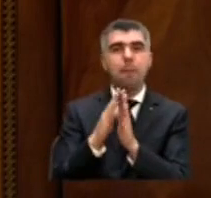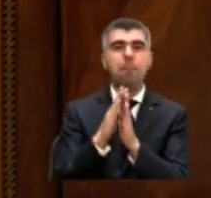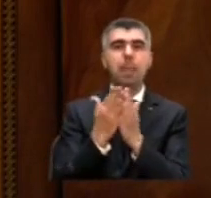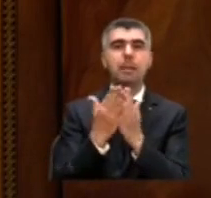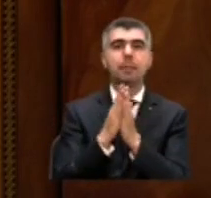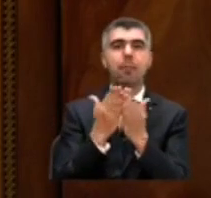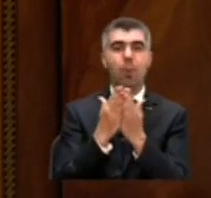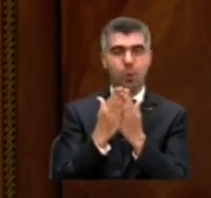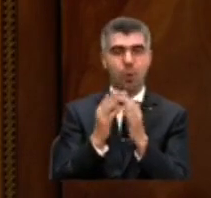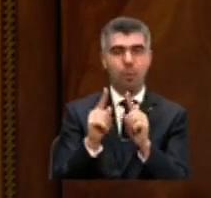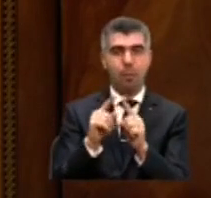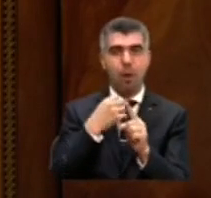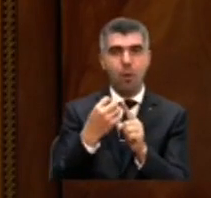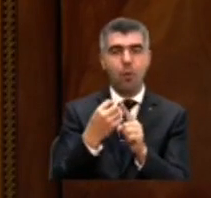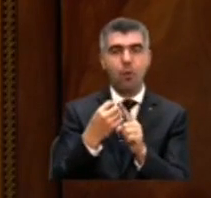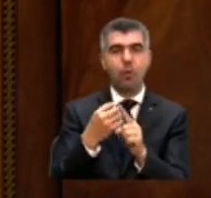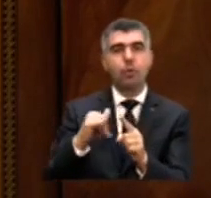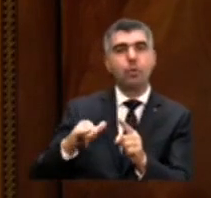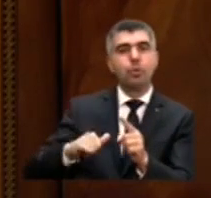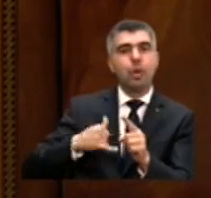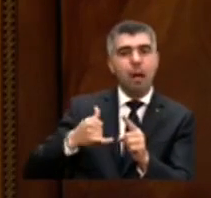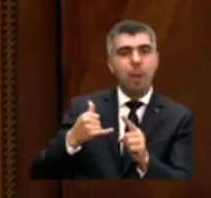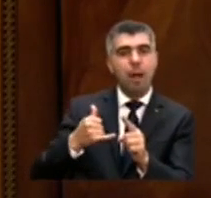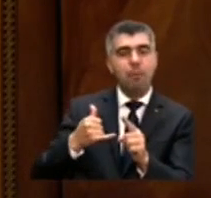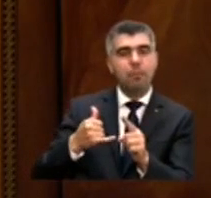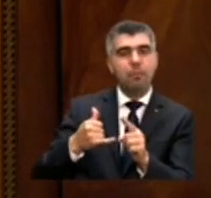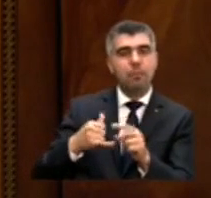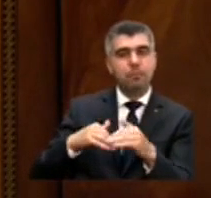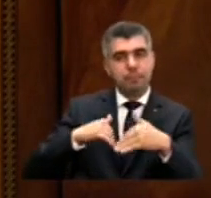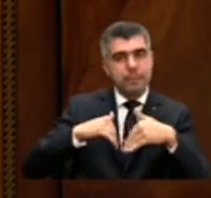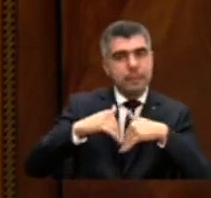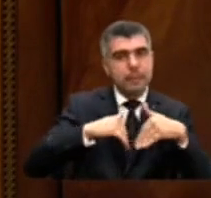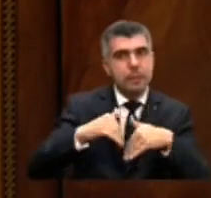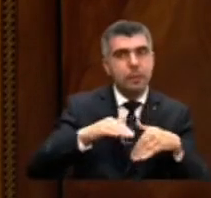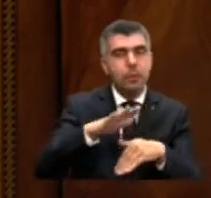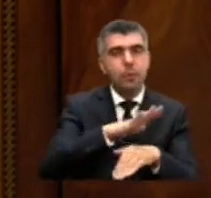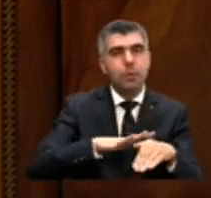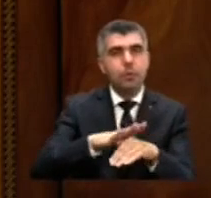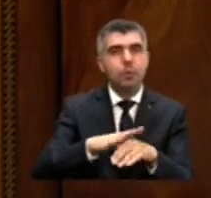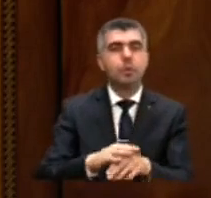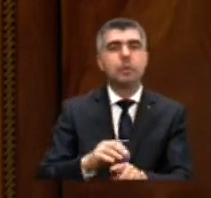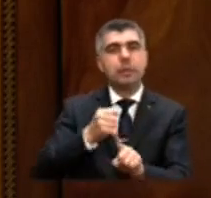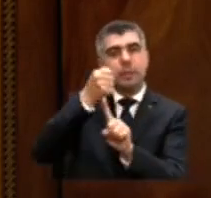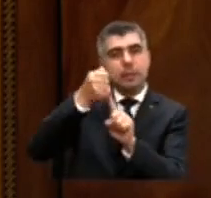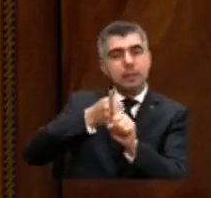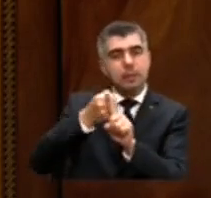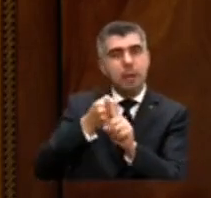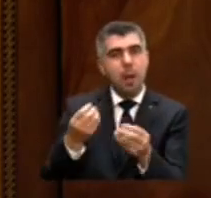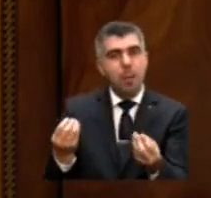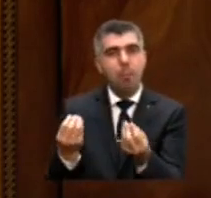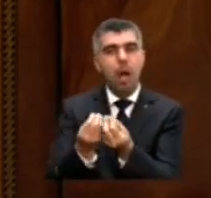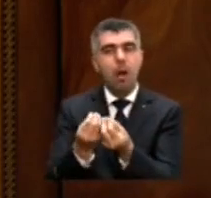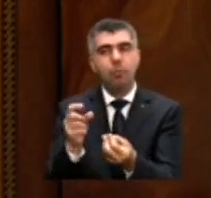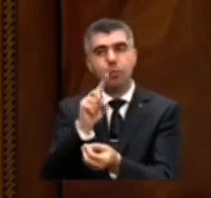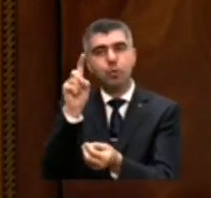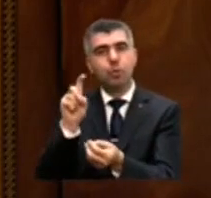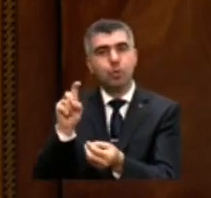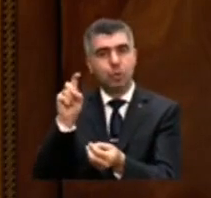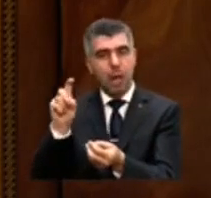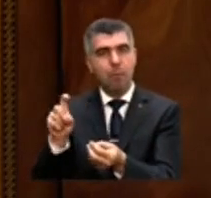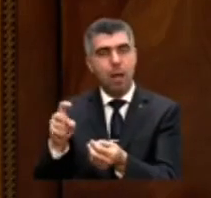الاندماج والتنقل والتمكين الثقافي لهذه الفئة، وسنعمل على إشراك الجماعات الترابية